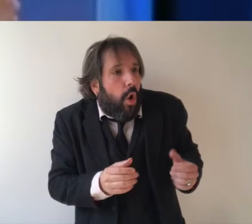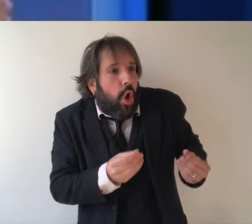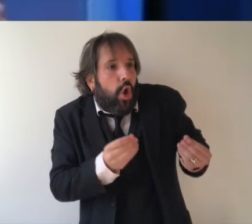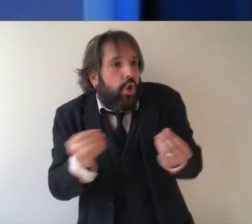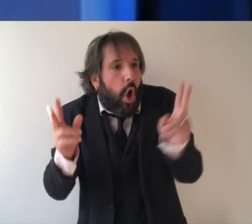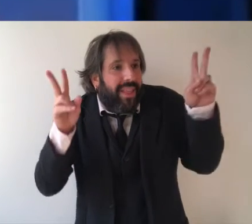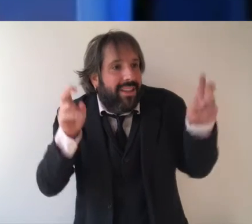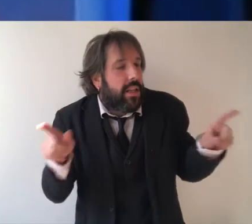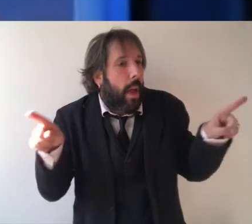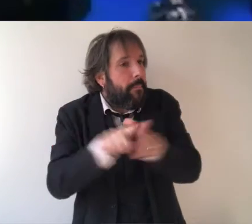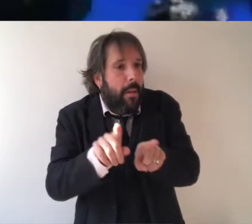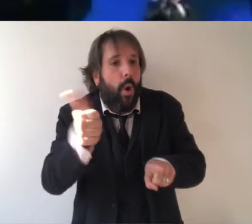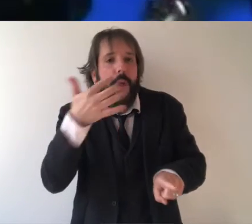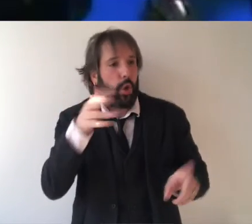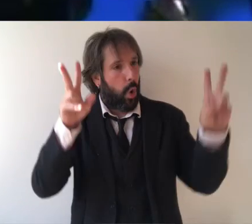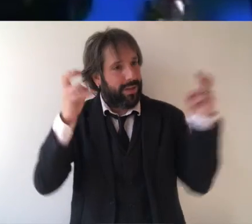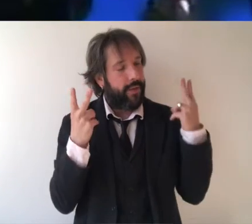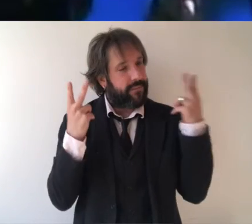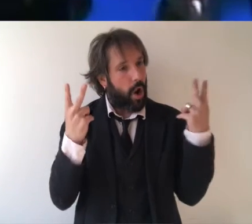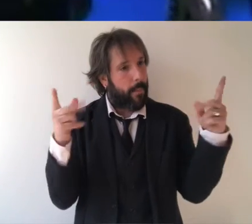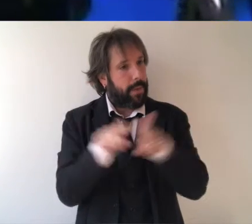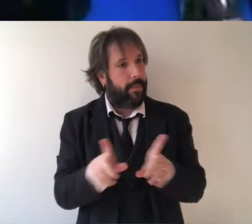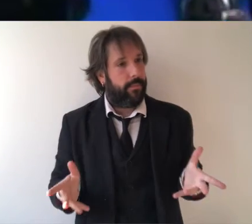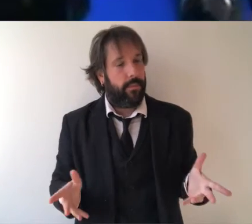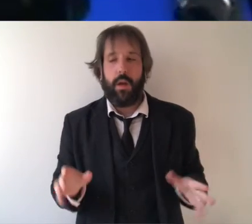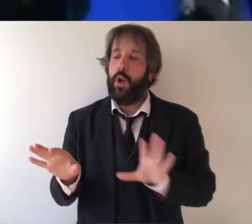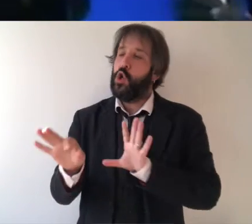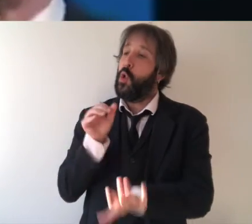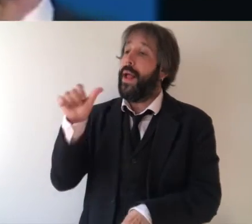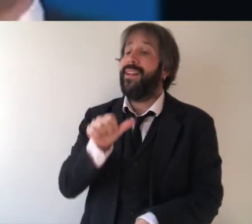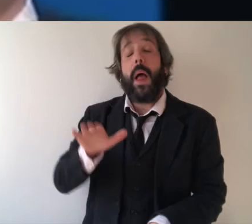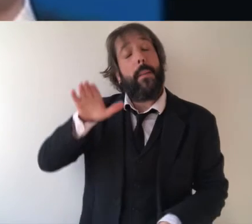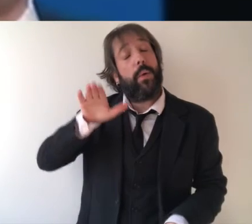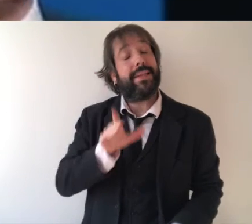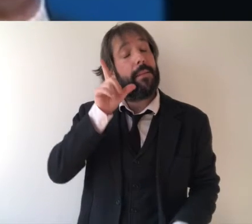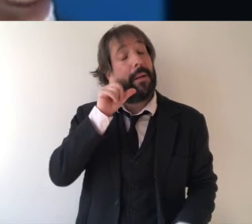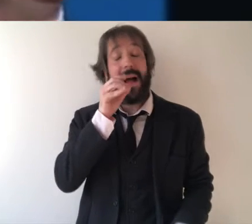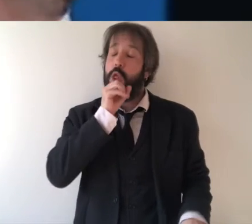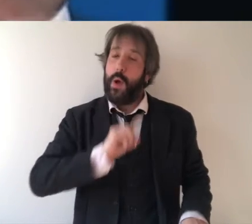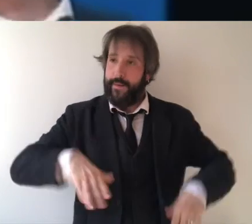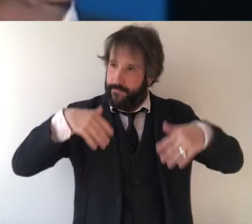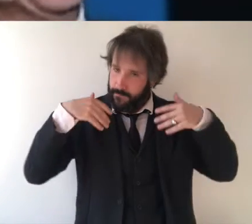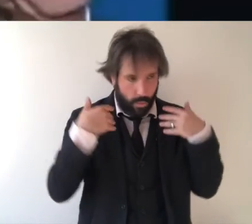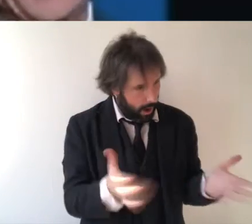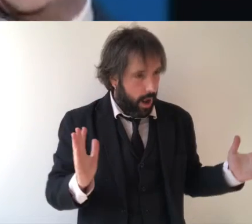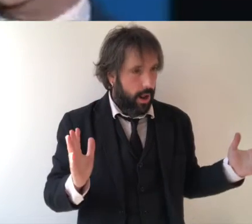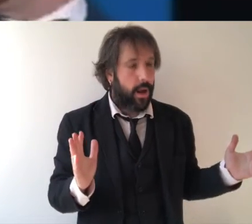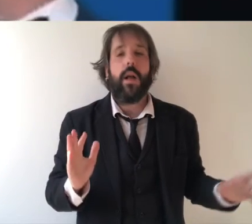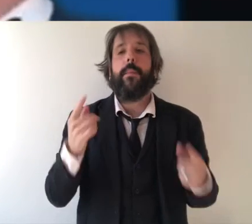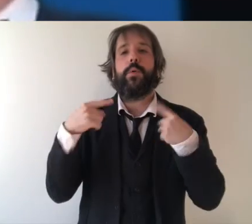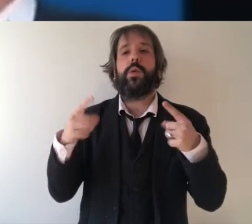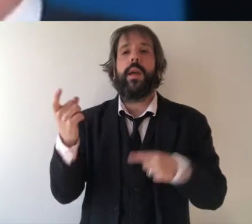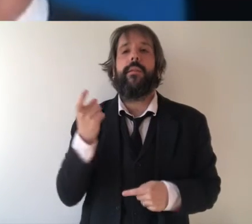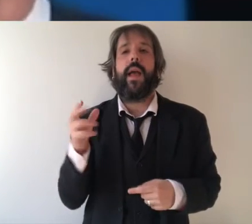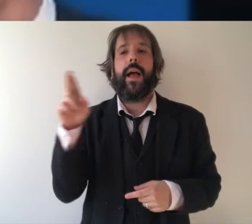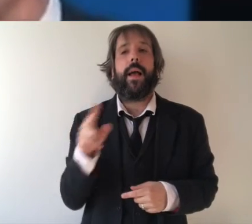s'il te plaît, au titre de cette chanson autant de crédit qu'à la première? Merci. Choix d'Alexandre, Petit Papa Noël. Voilà. La